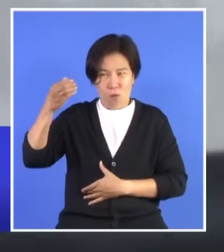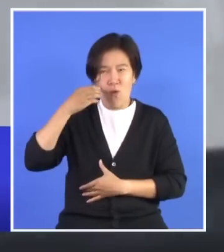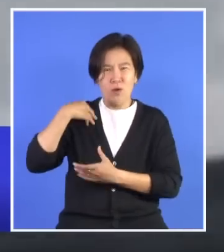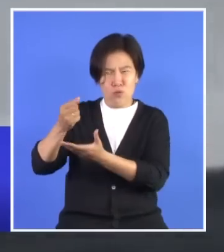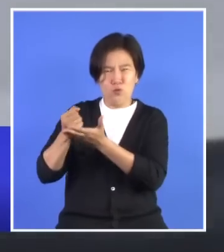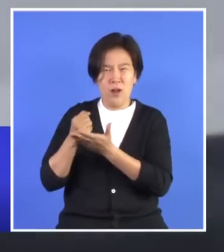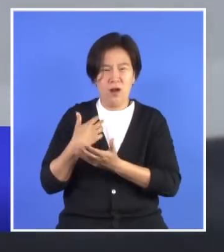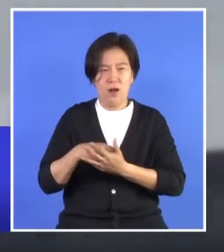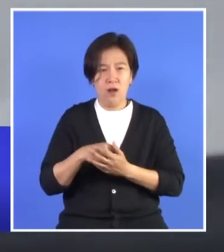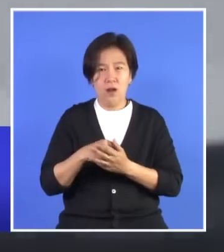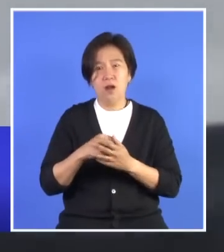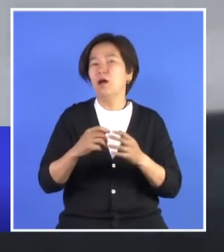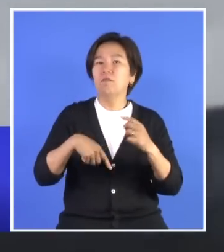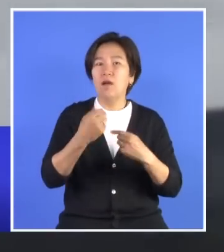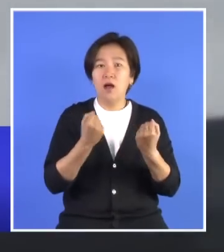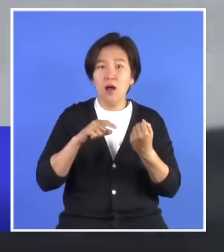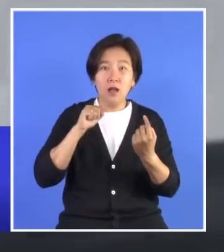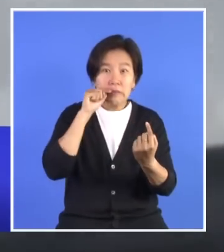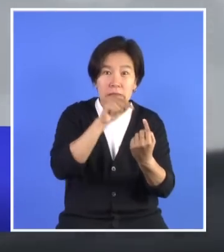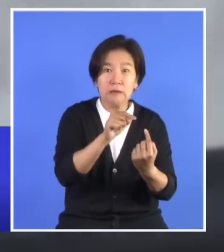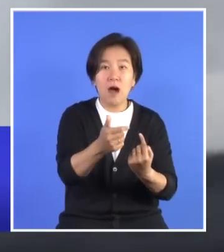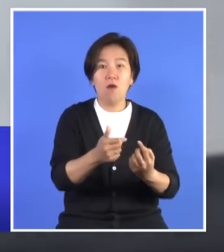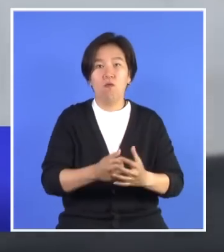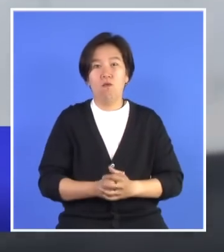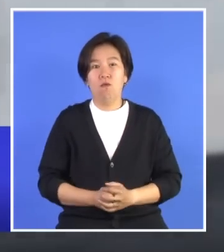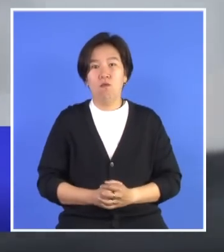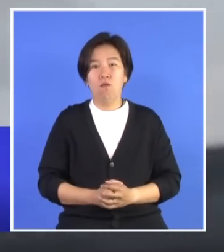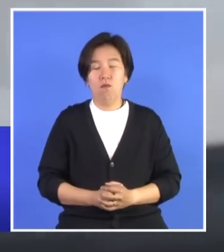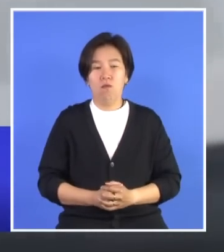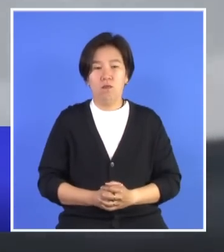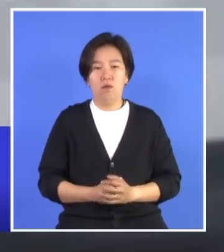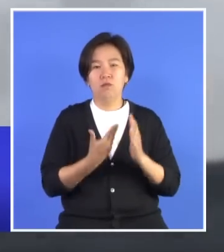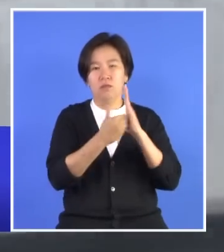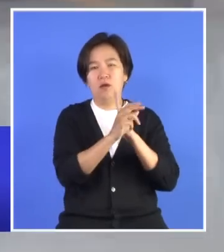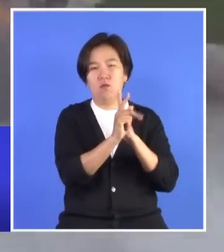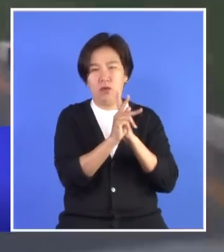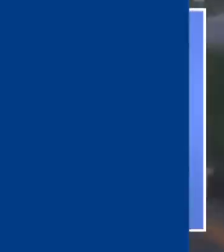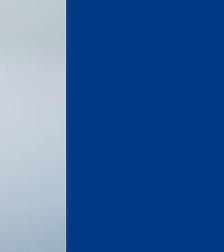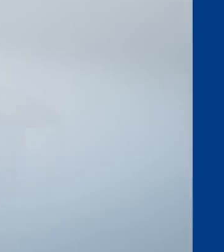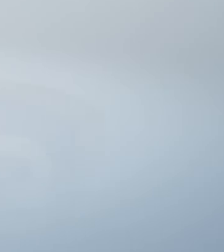ถึงที่หมายไหมถึงแบบไหนหรือไปอะไรยังไงครับที่ขอนแก่นนะ ค่ะ